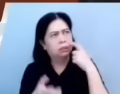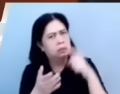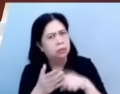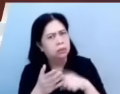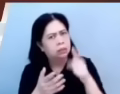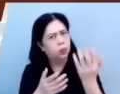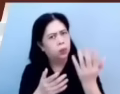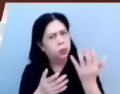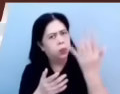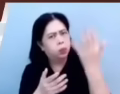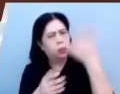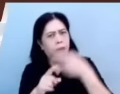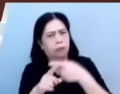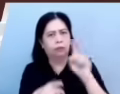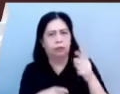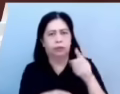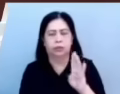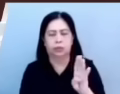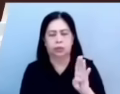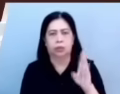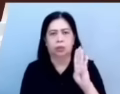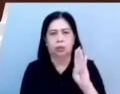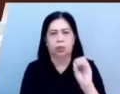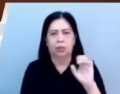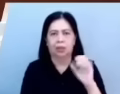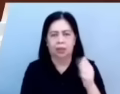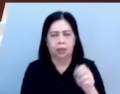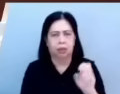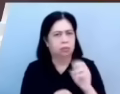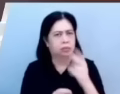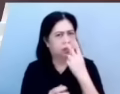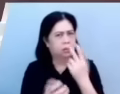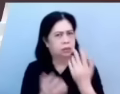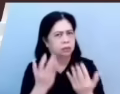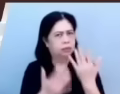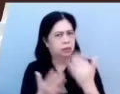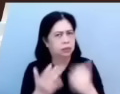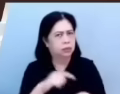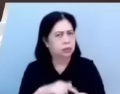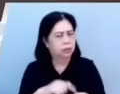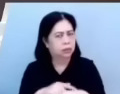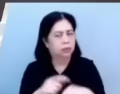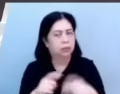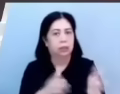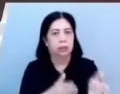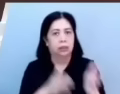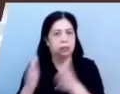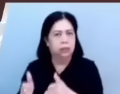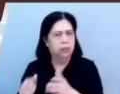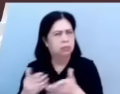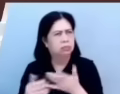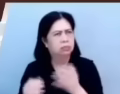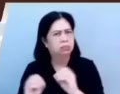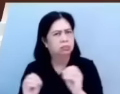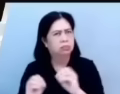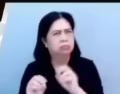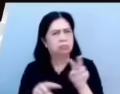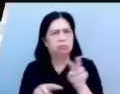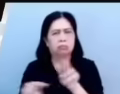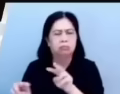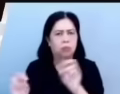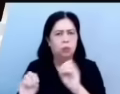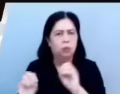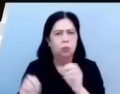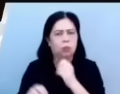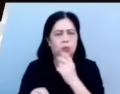nagmula sa unang bodega. Wala naman daw silang nakitang apoy ng mga sandaling iyon. At sa pwesto nila, halos hindi naman daw nila tanaw ang kabilang bodega.